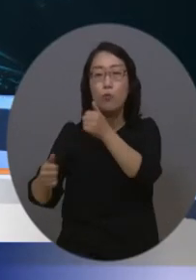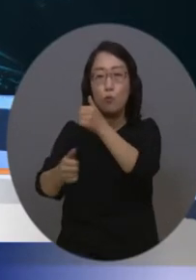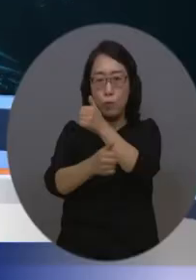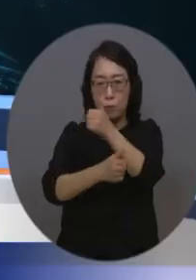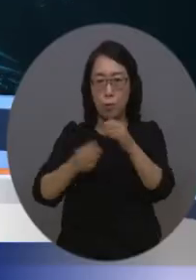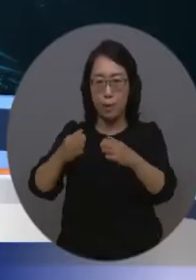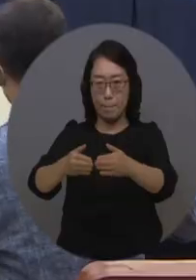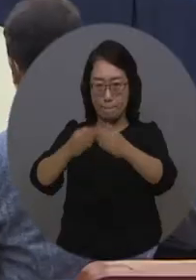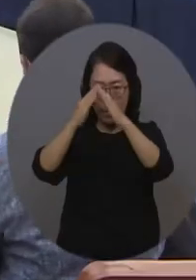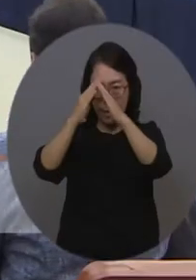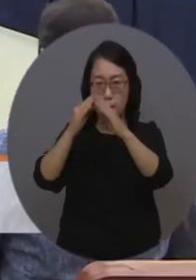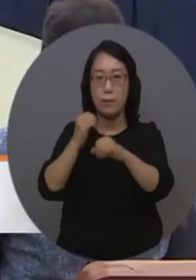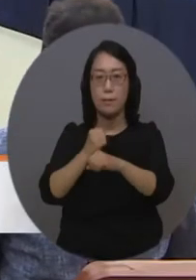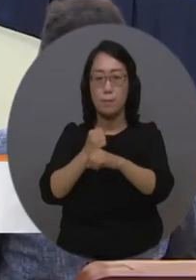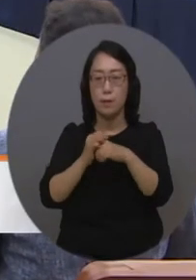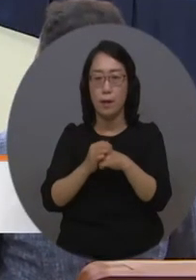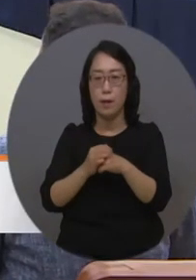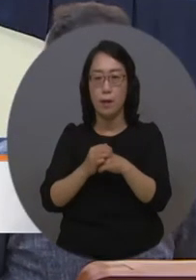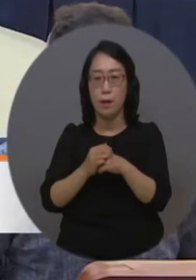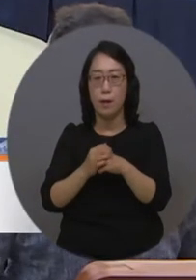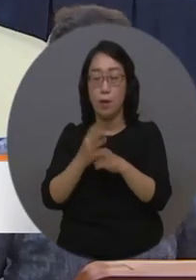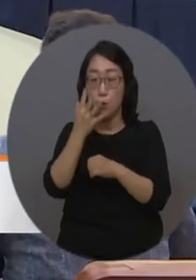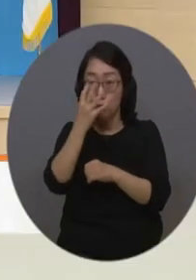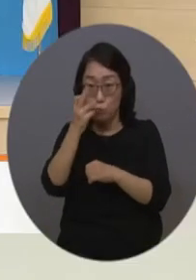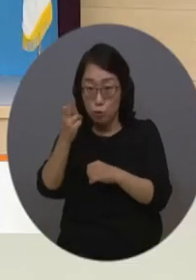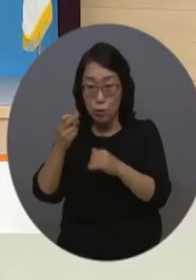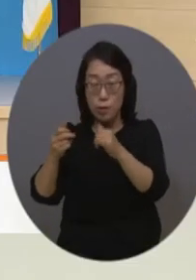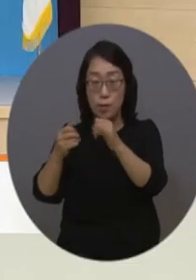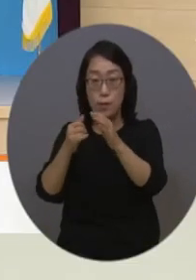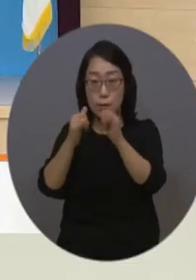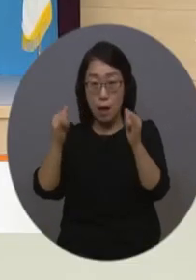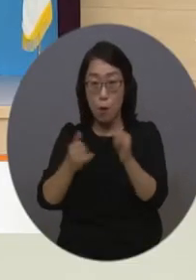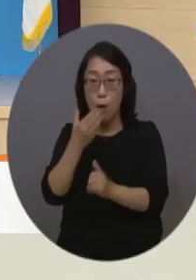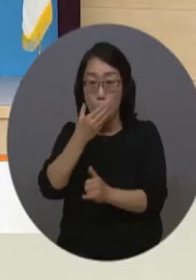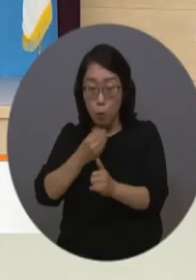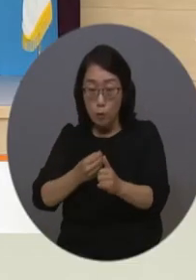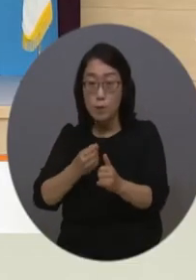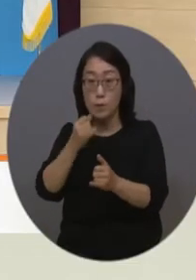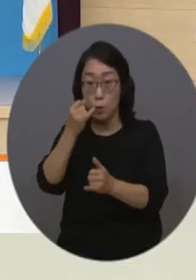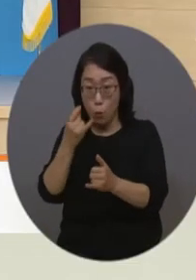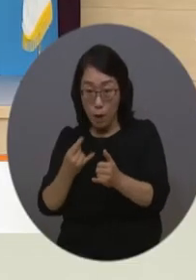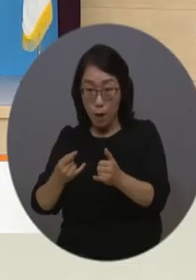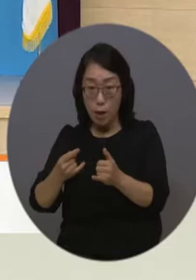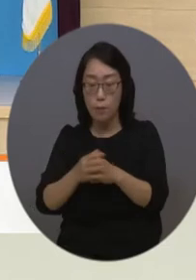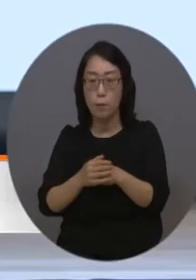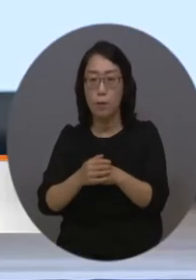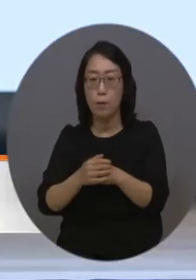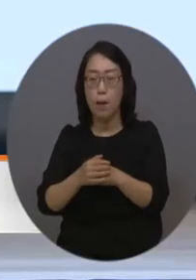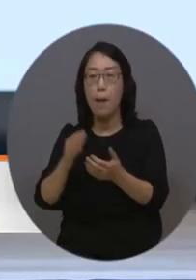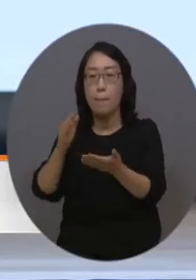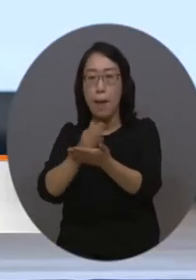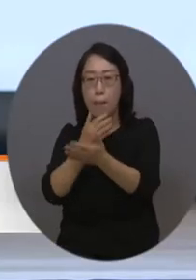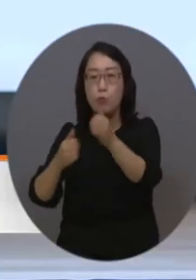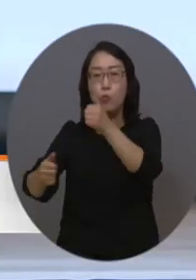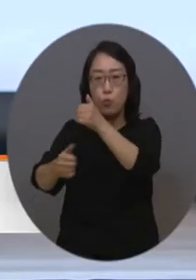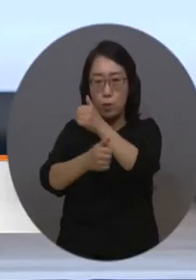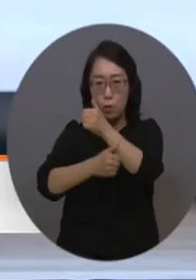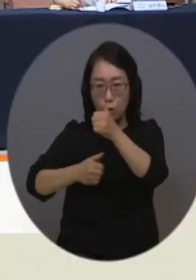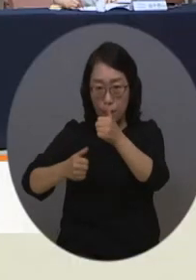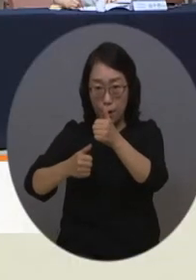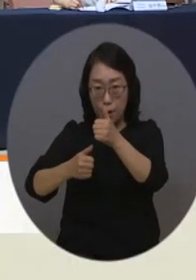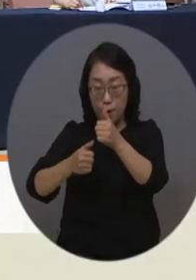가졌습니다. 순천시 사회복지협의회는 순천시청에서 순천시 사회복지협의회 배분위원회를